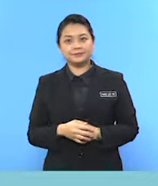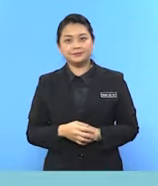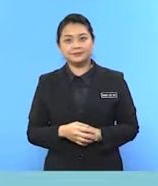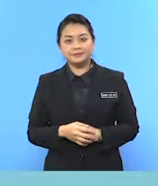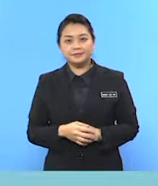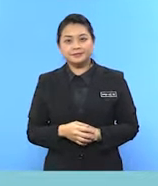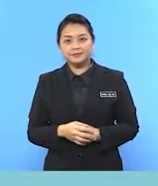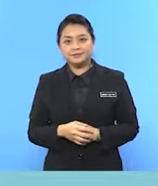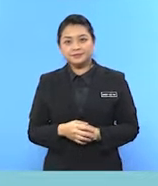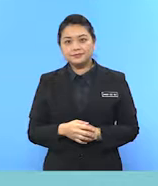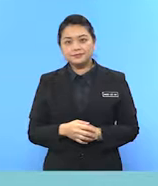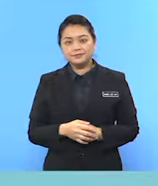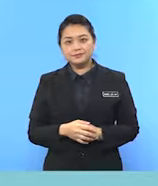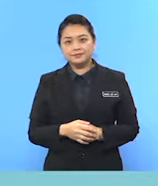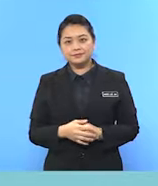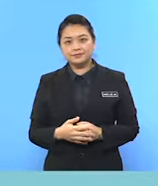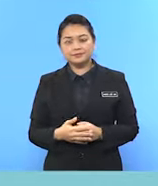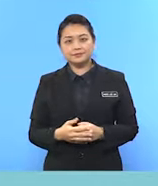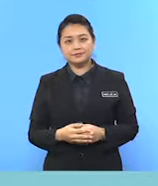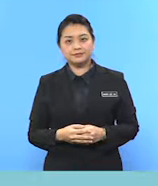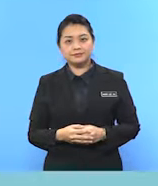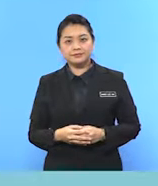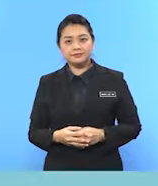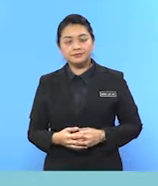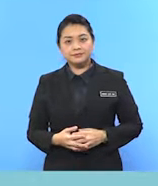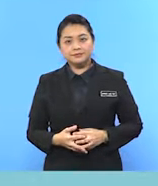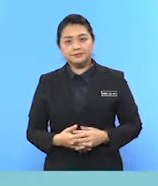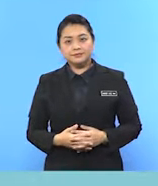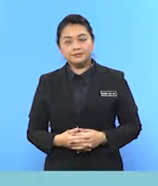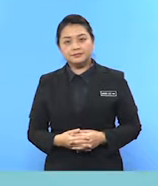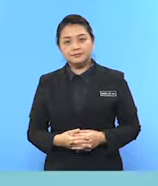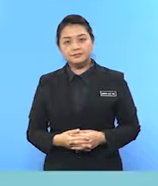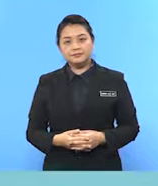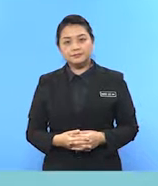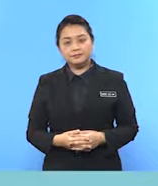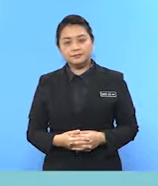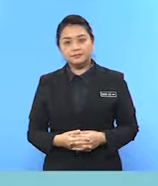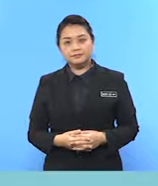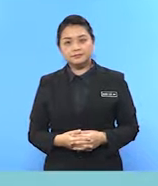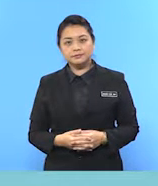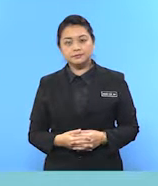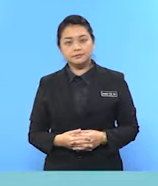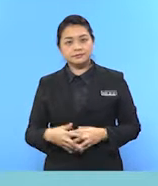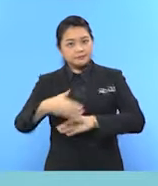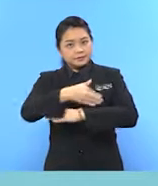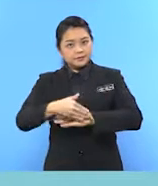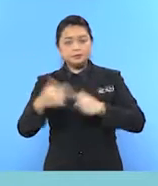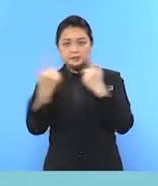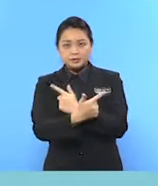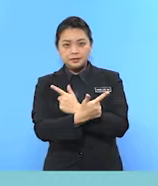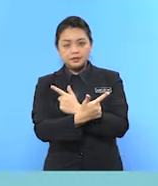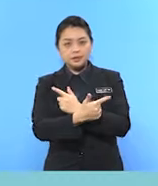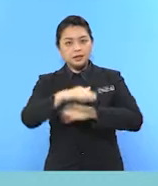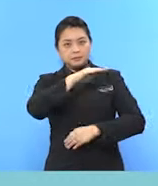R2Q2 per PQ2 bersamaan dengan 6/8 dan apabila